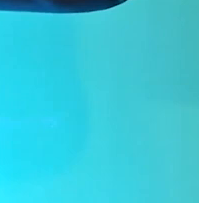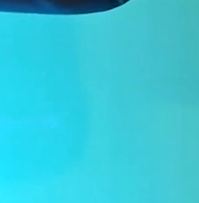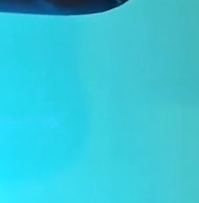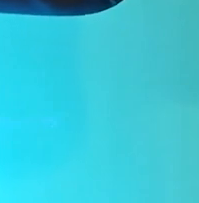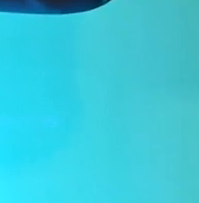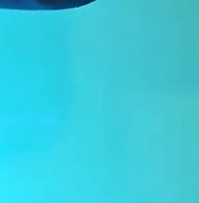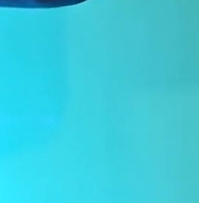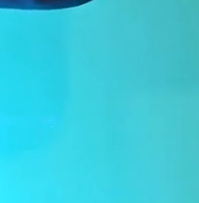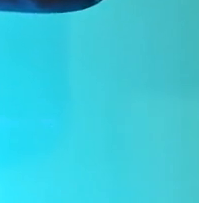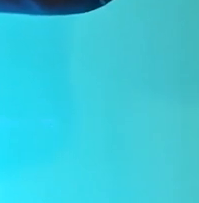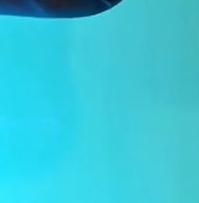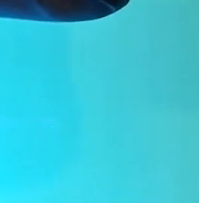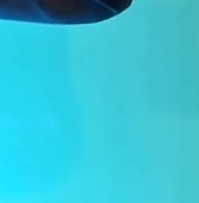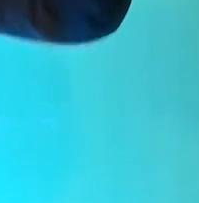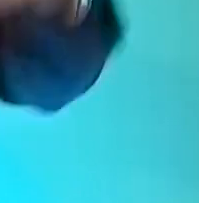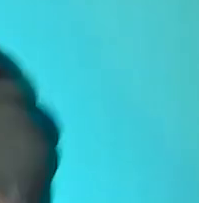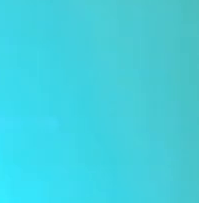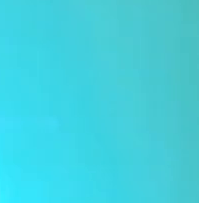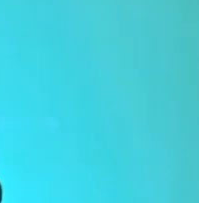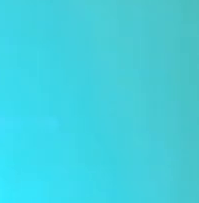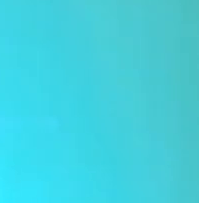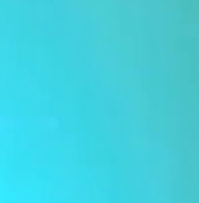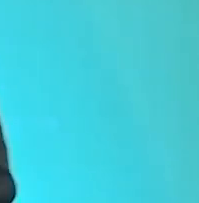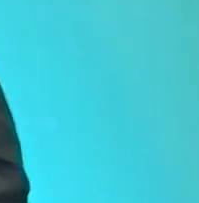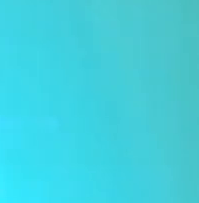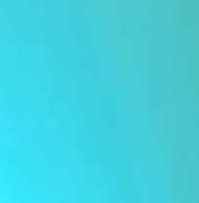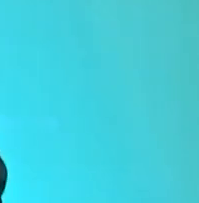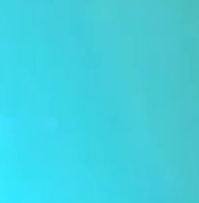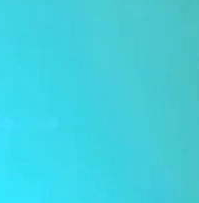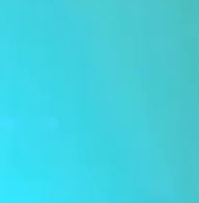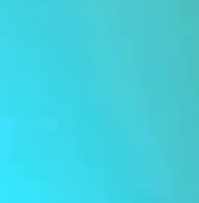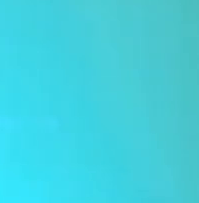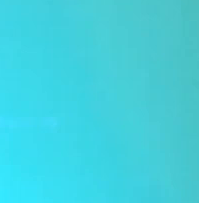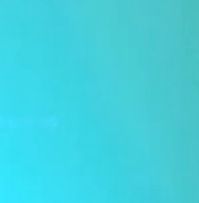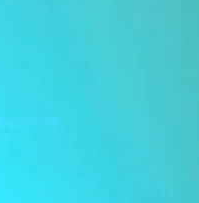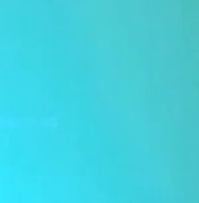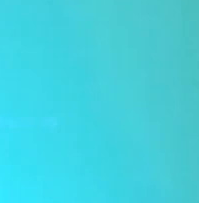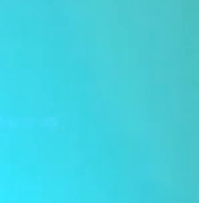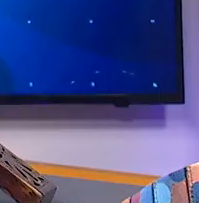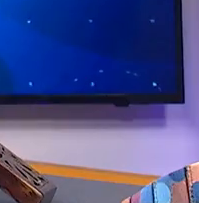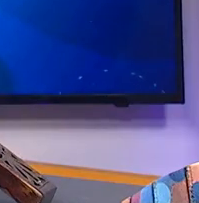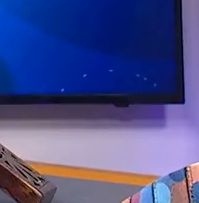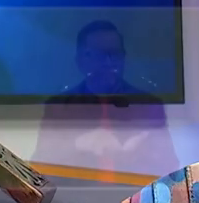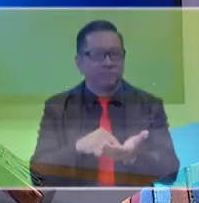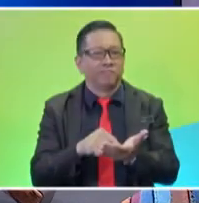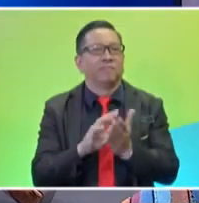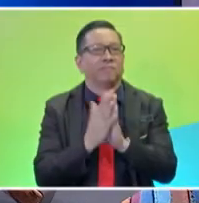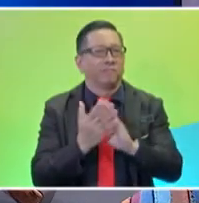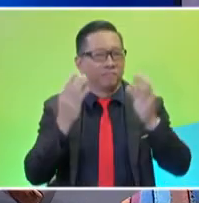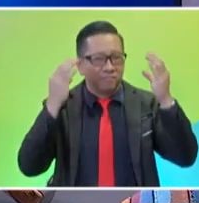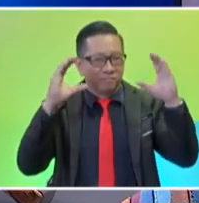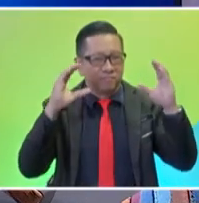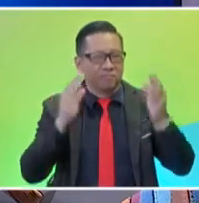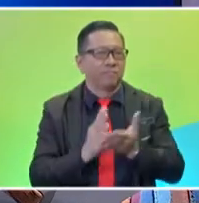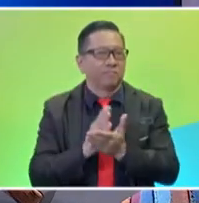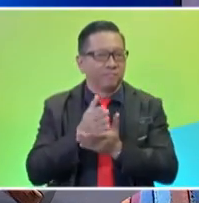Sebatu Pak Joko itulah dia jek goyang untuk episode kali ini jadi sebelum kita teruskan